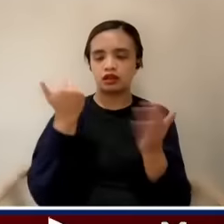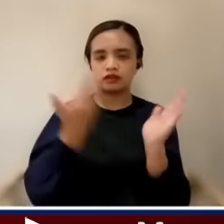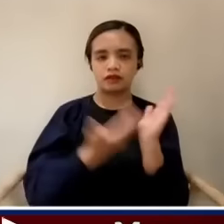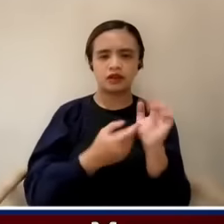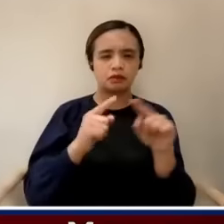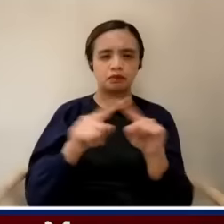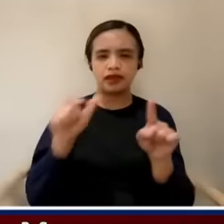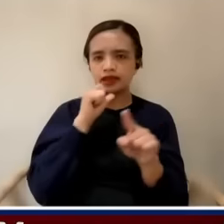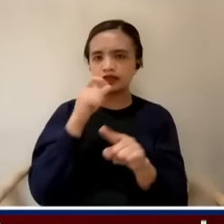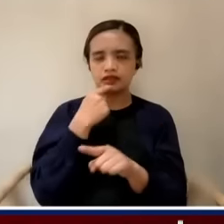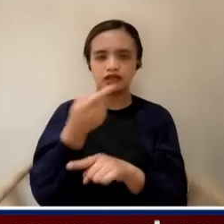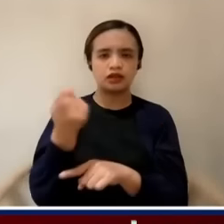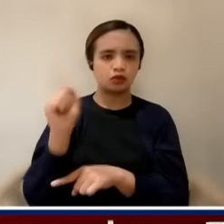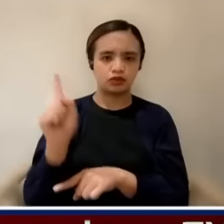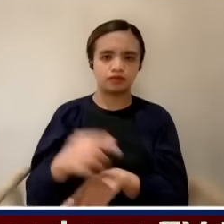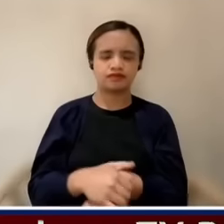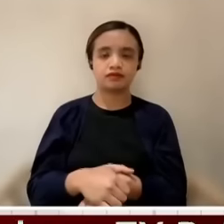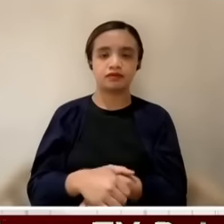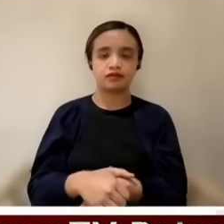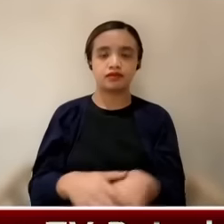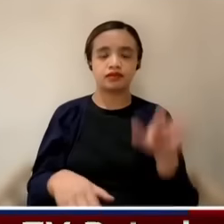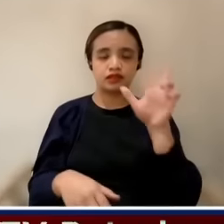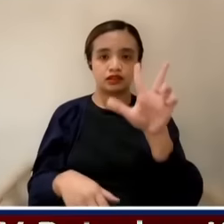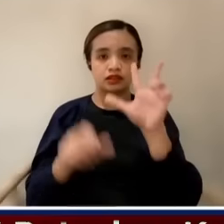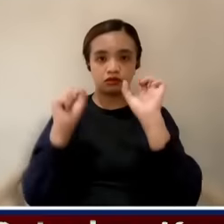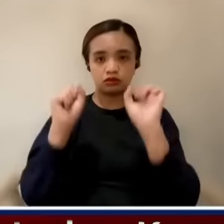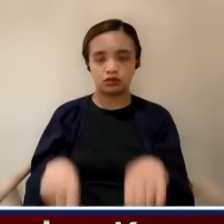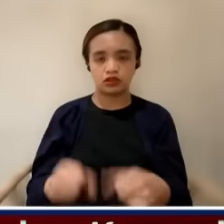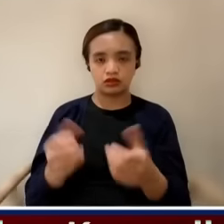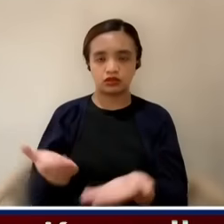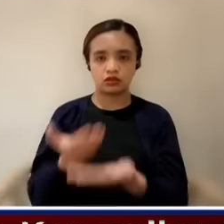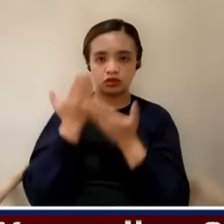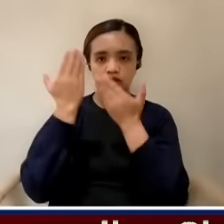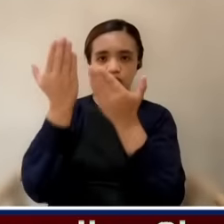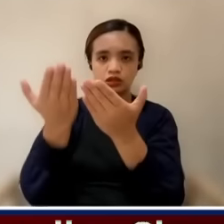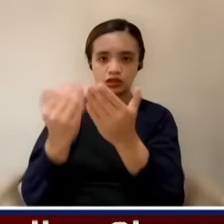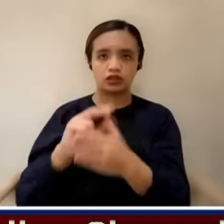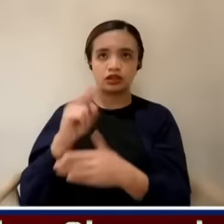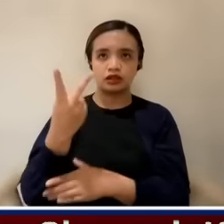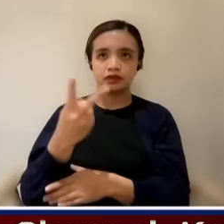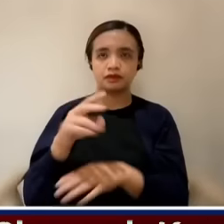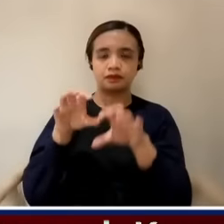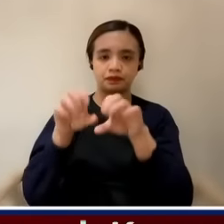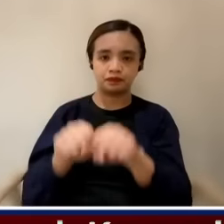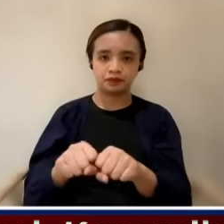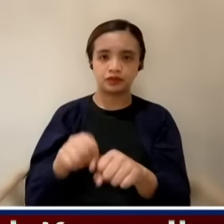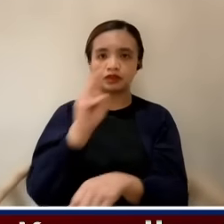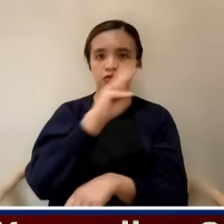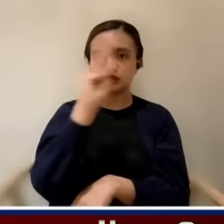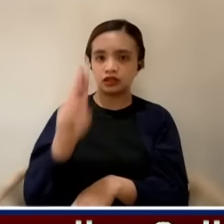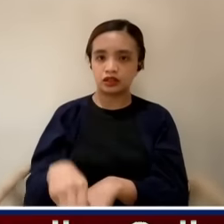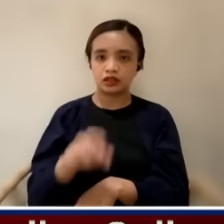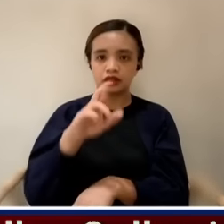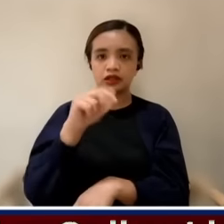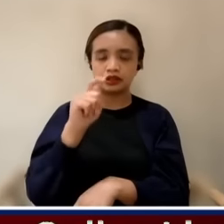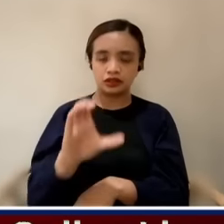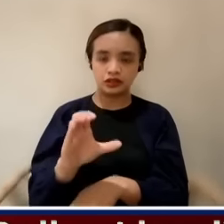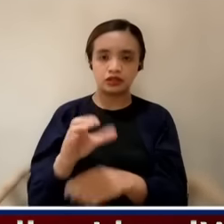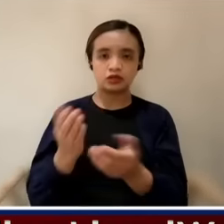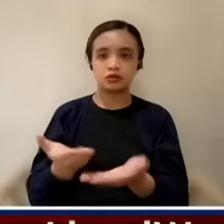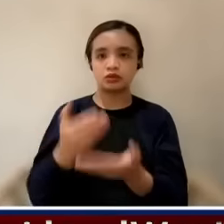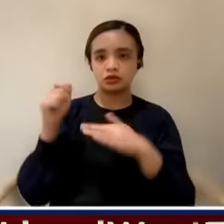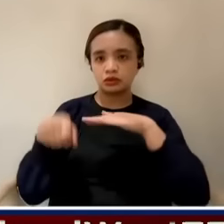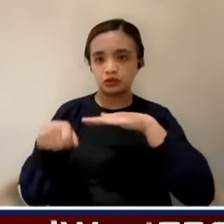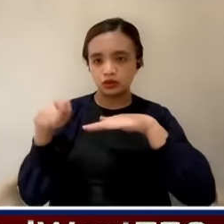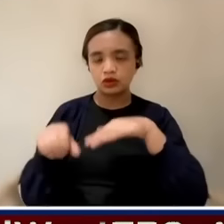kung ano ito. Tatlo ang maaaring paghainan ng co-warranto, ang Manila Regional Trial Court, Court of Appeals o Supreme